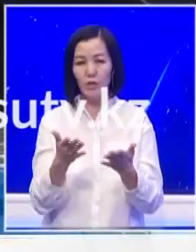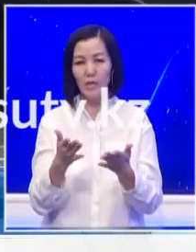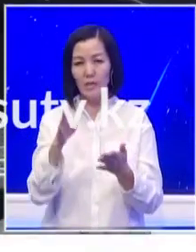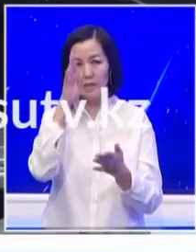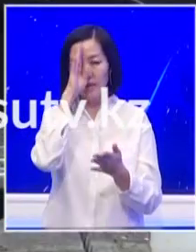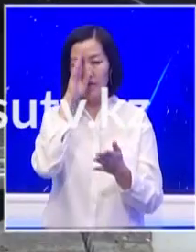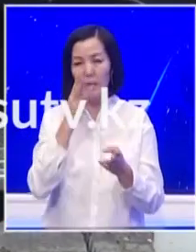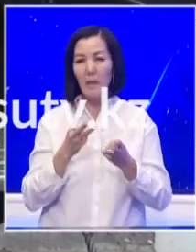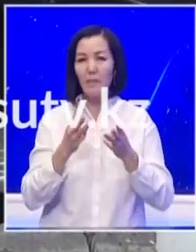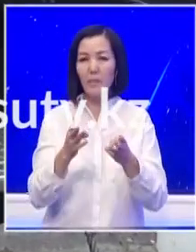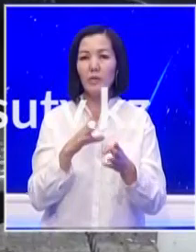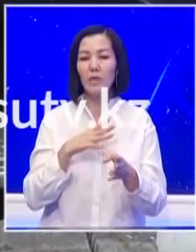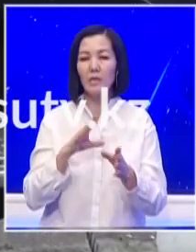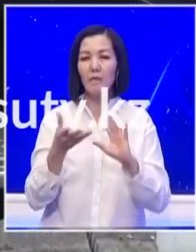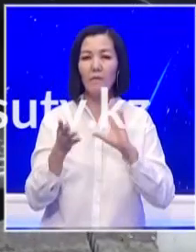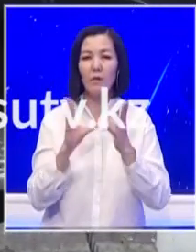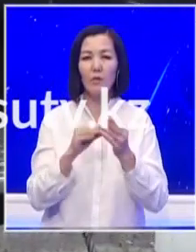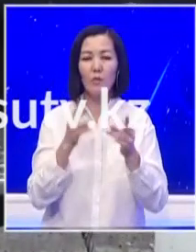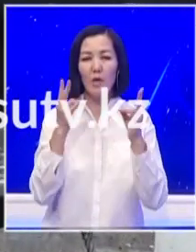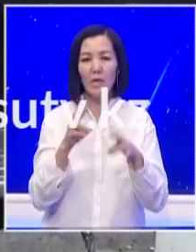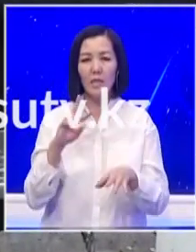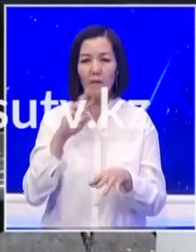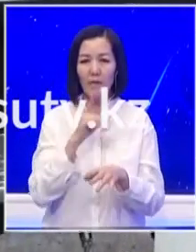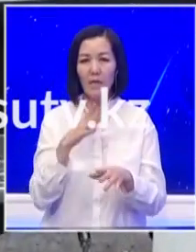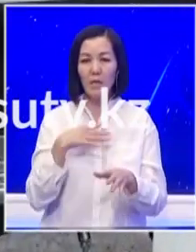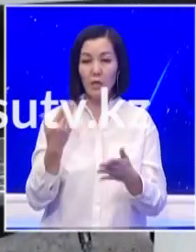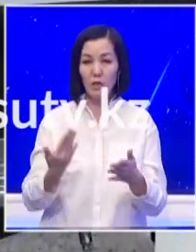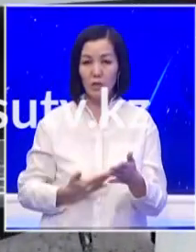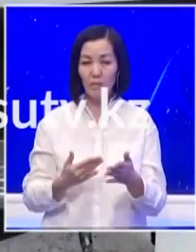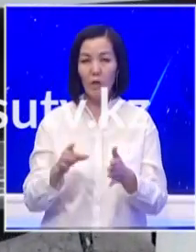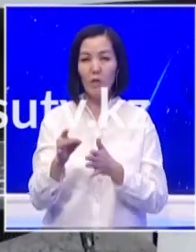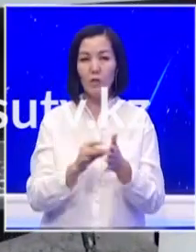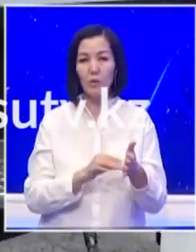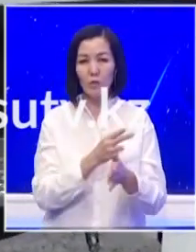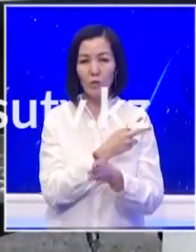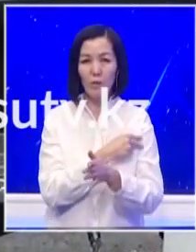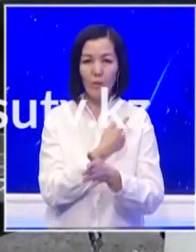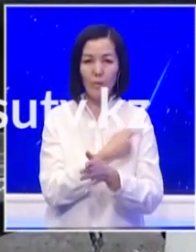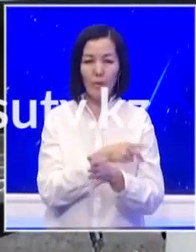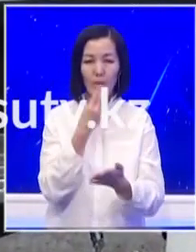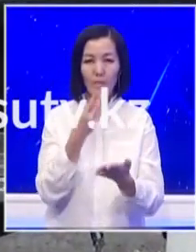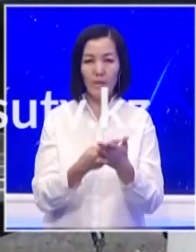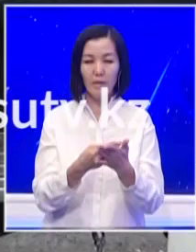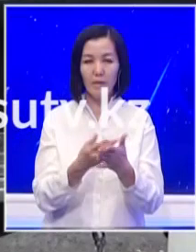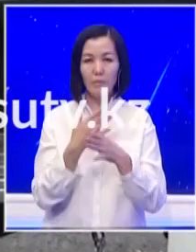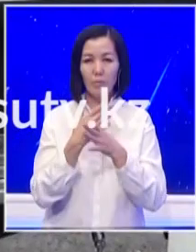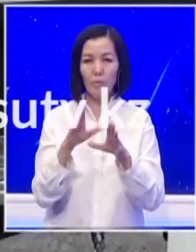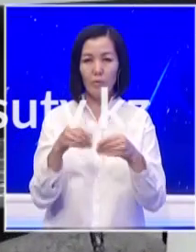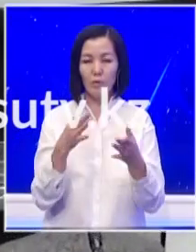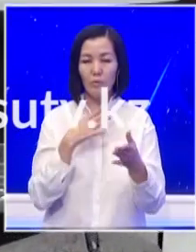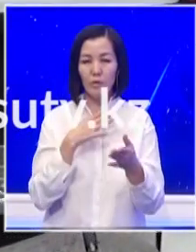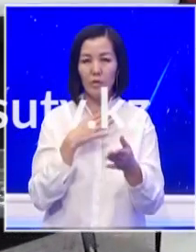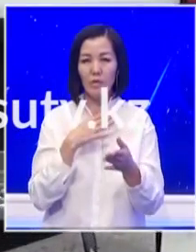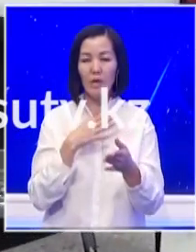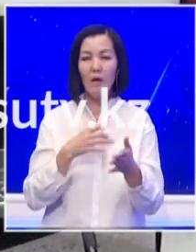эксплуатировал печь. В итоге это привело к отравлению. К счастью, он жив. Его в срочном порядке отвезли в областной центр и оказали необходимую помощь.